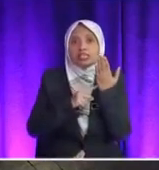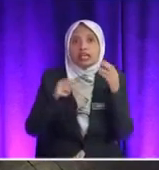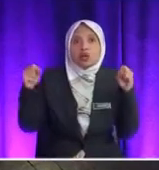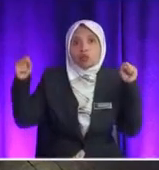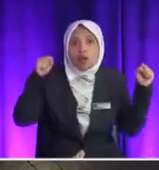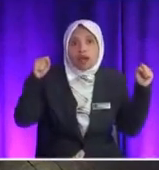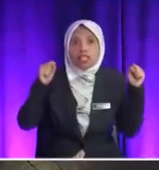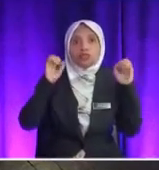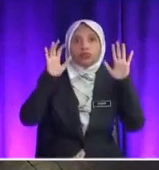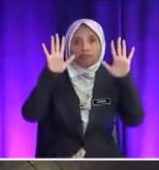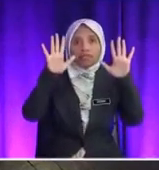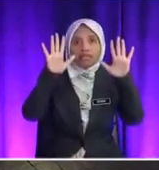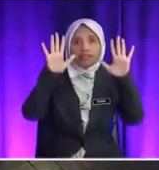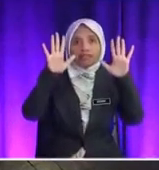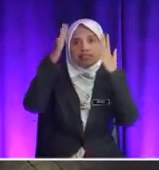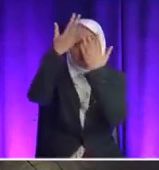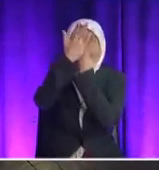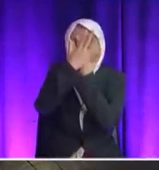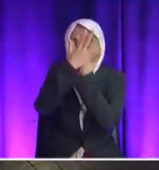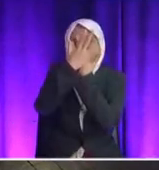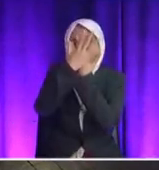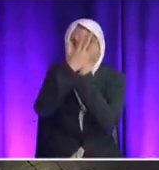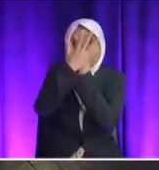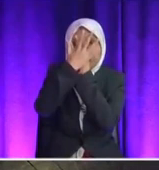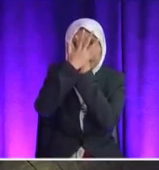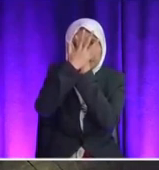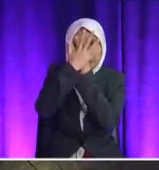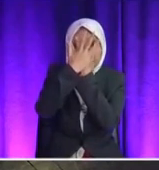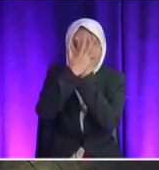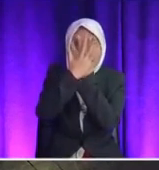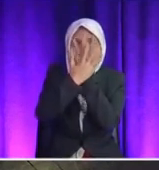pada atas ke bawah Ah ok